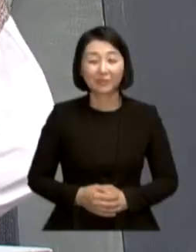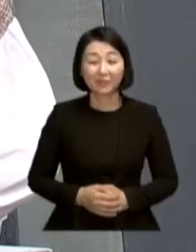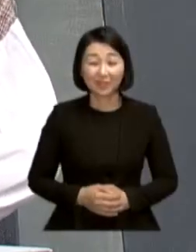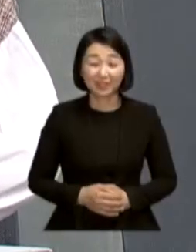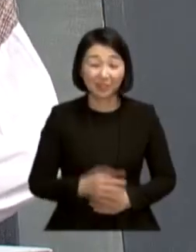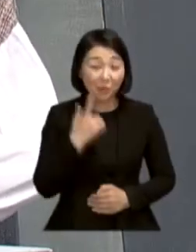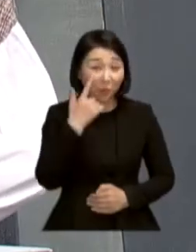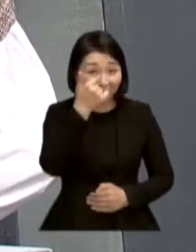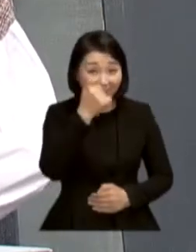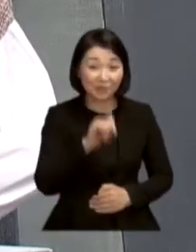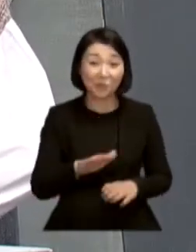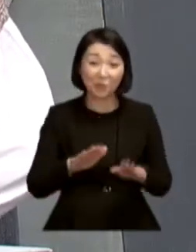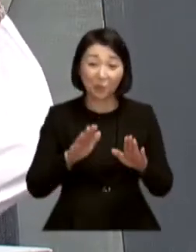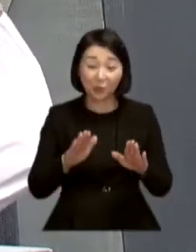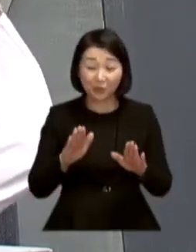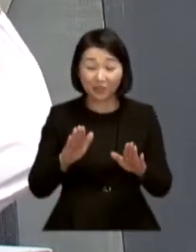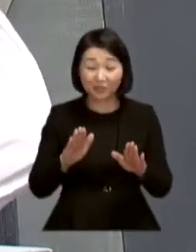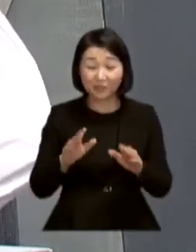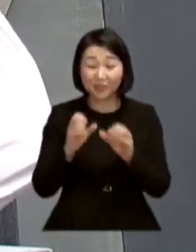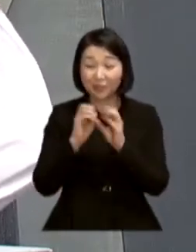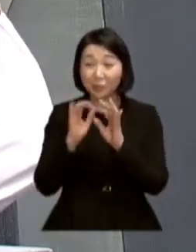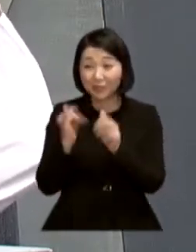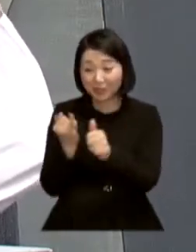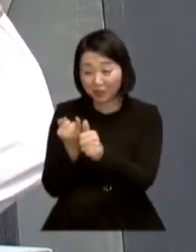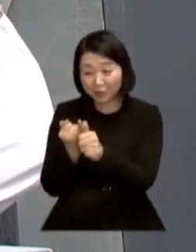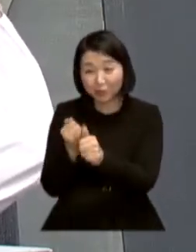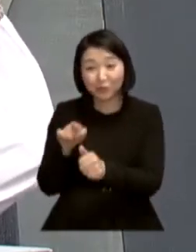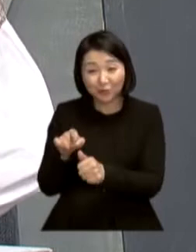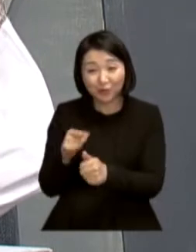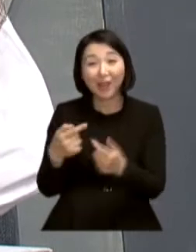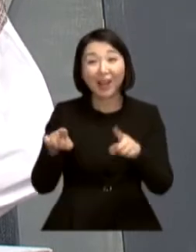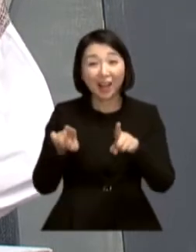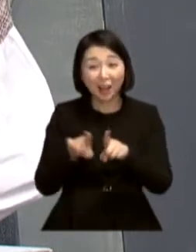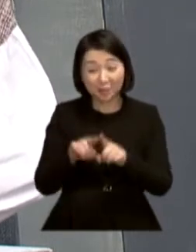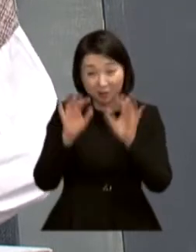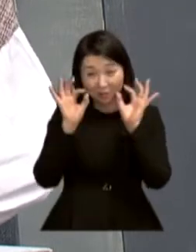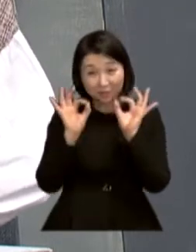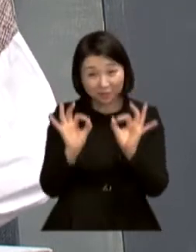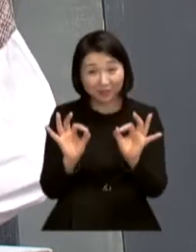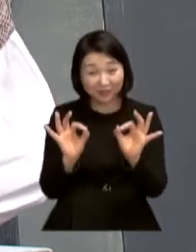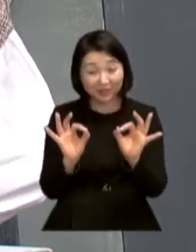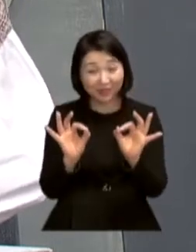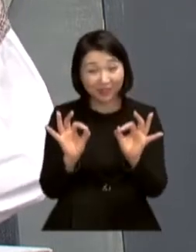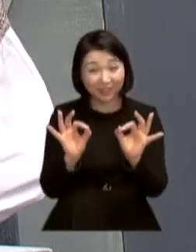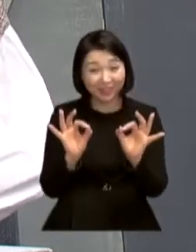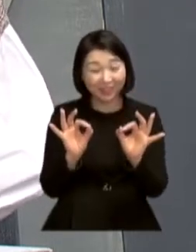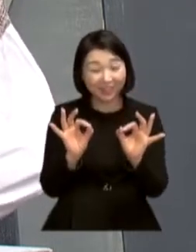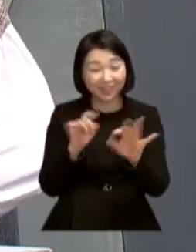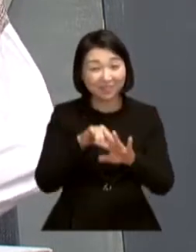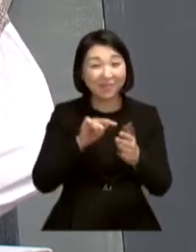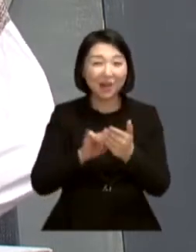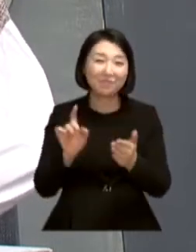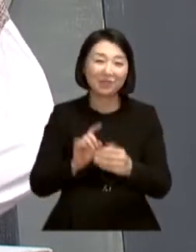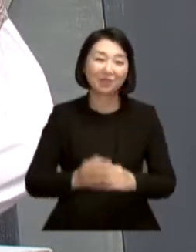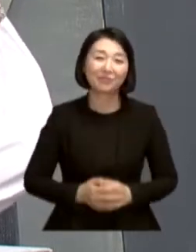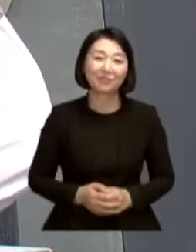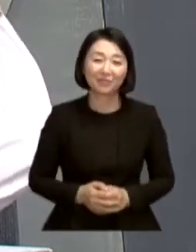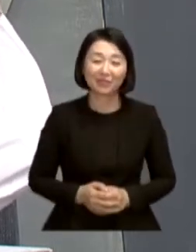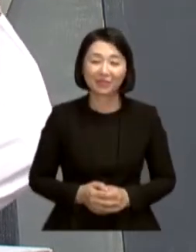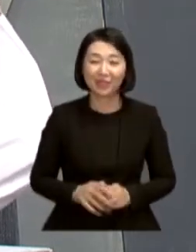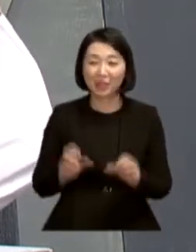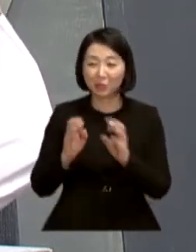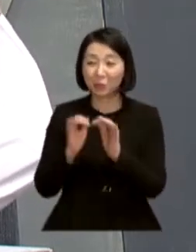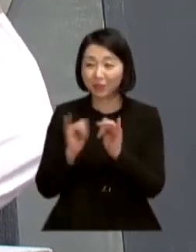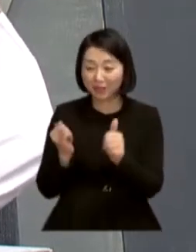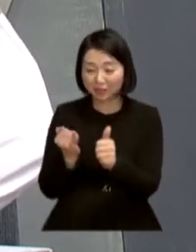정기철 목사님, 네. 오늘 이 희석 장지현 선교사님 네 분의 사연 함께 하시면서 어떠셨어요? 아, 저는 두